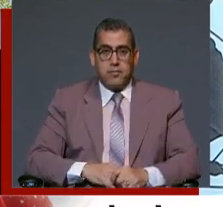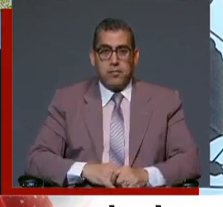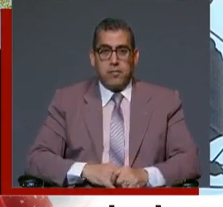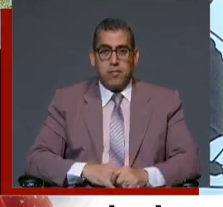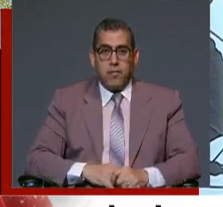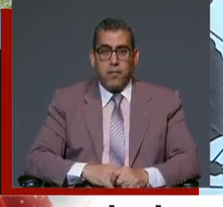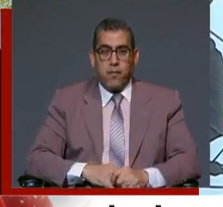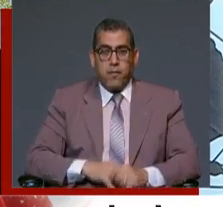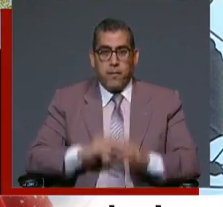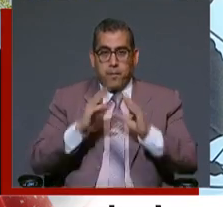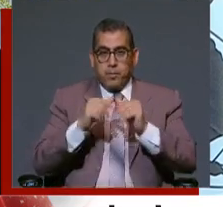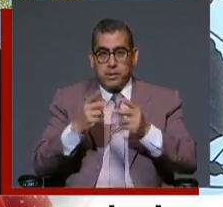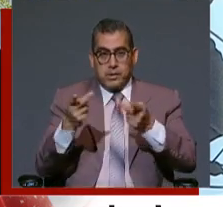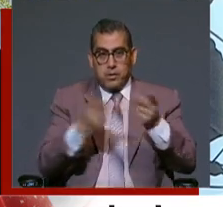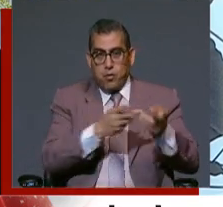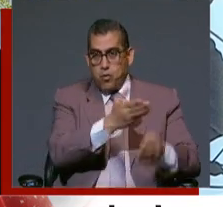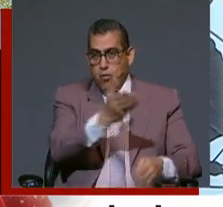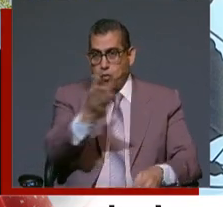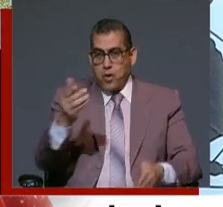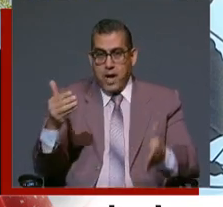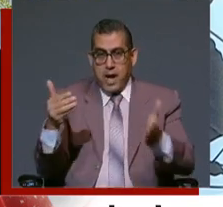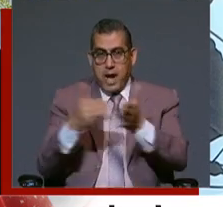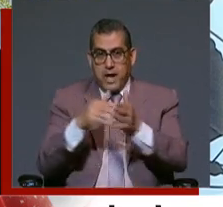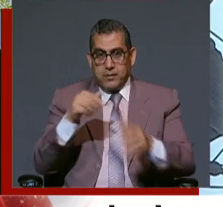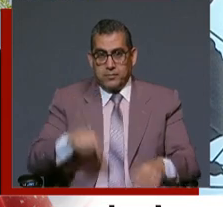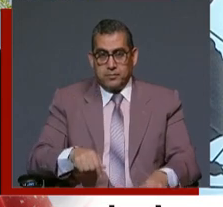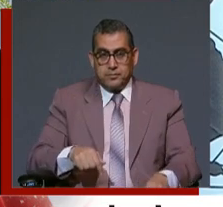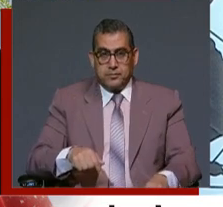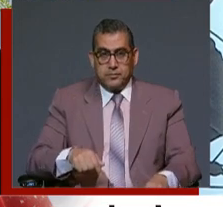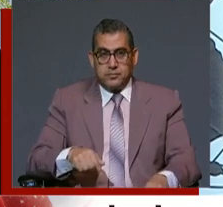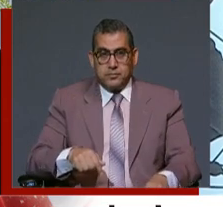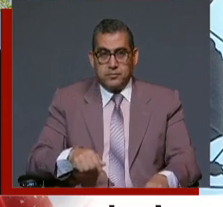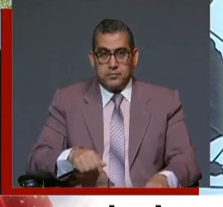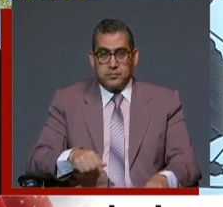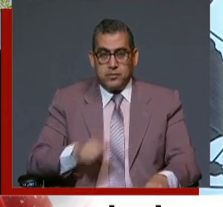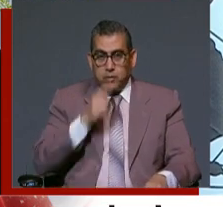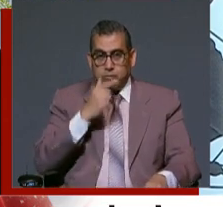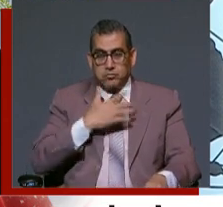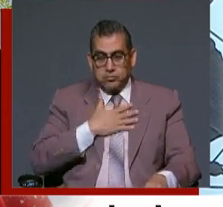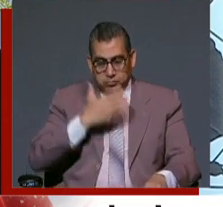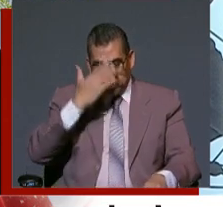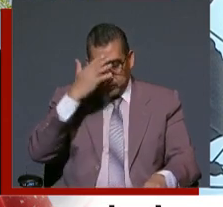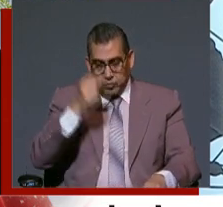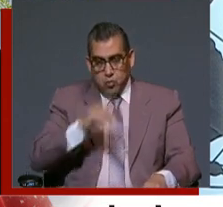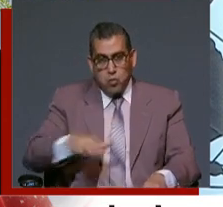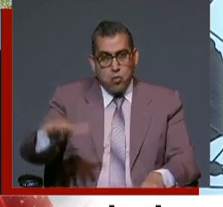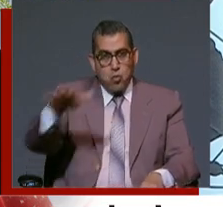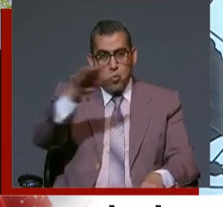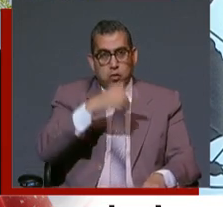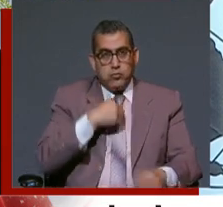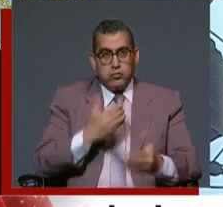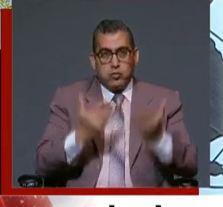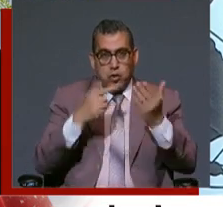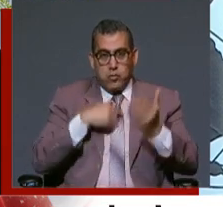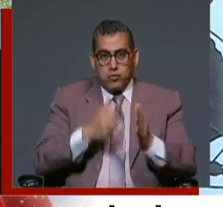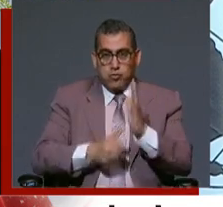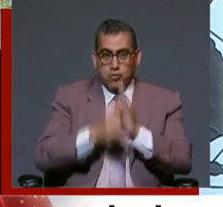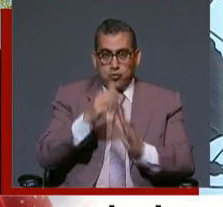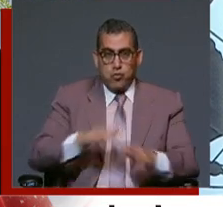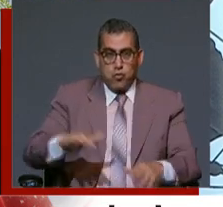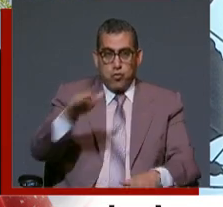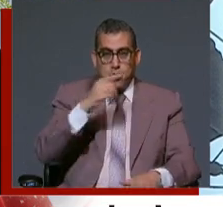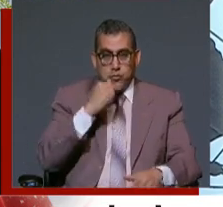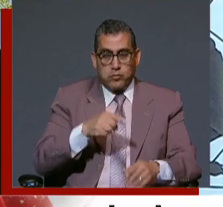ضيوف مصر الكرام، ختاماً أجدد ترحيبي بكم جميعاً، وأتمنى لكم التوفيق في